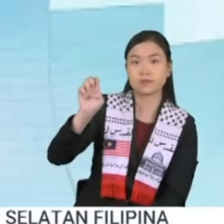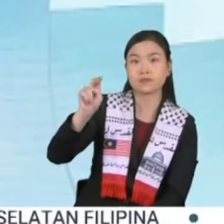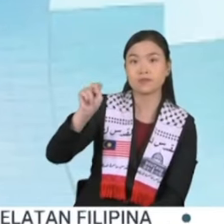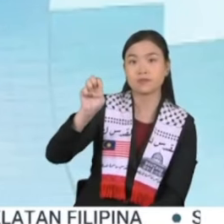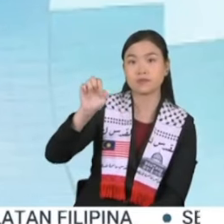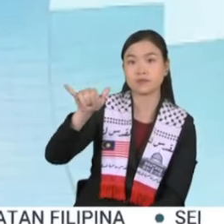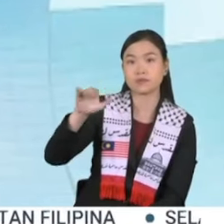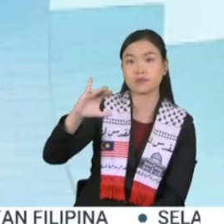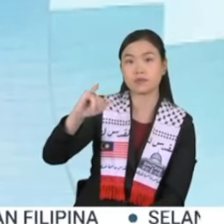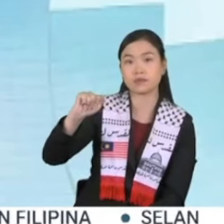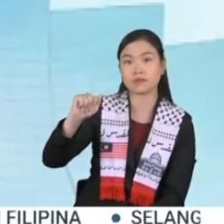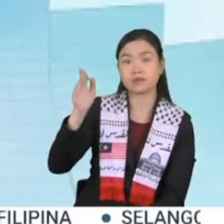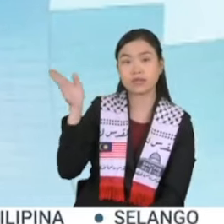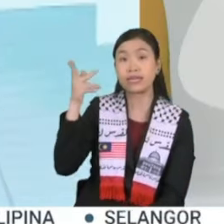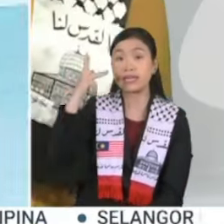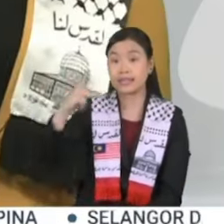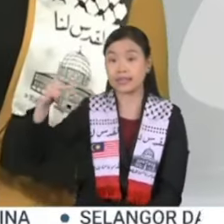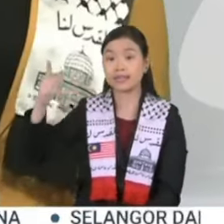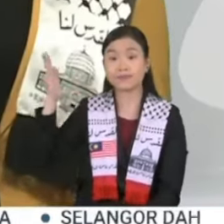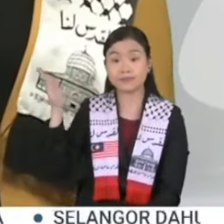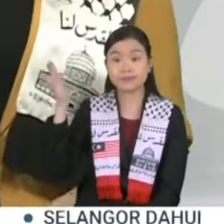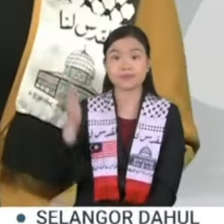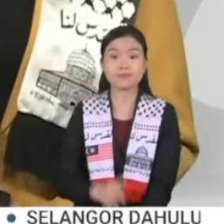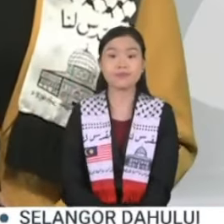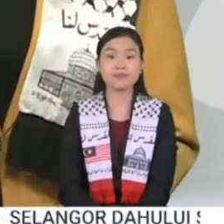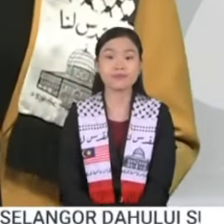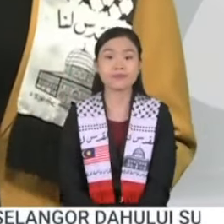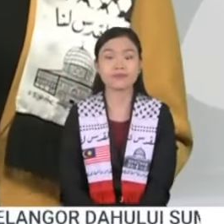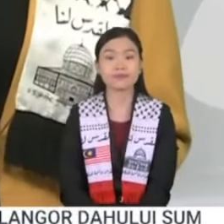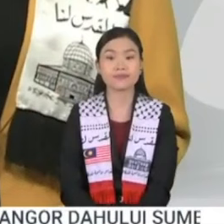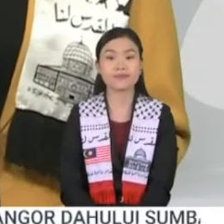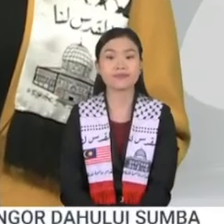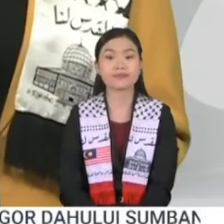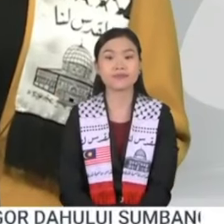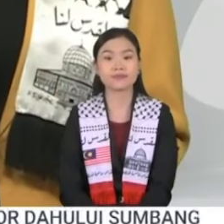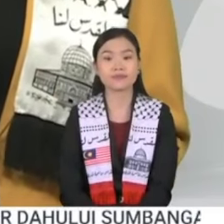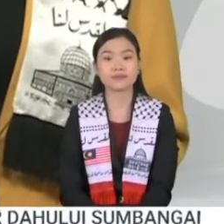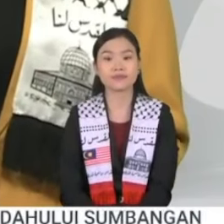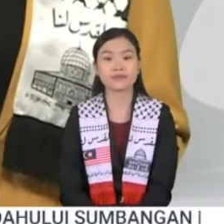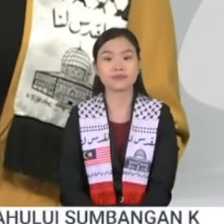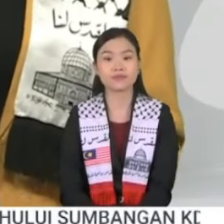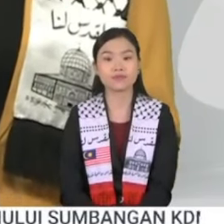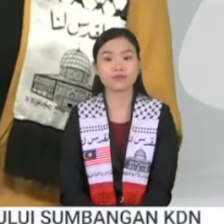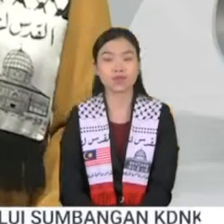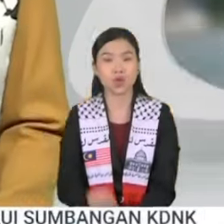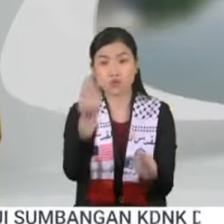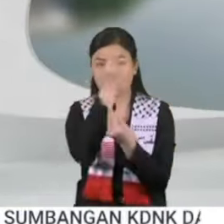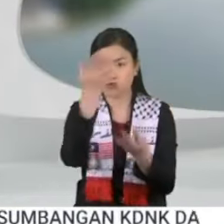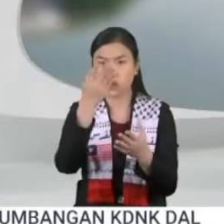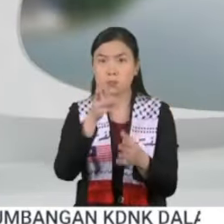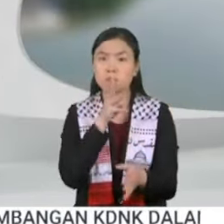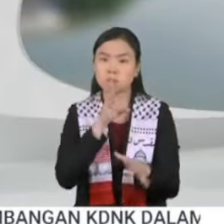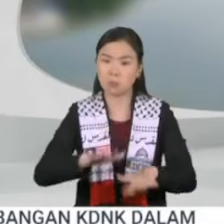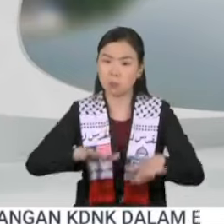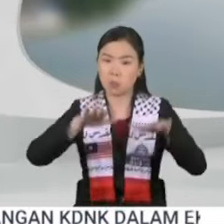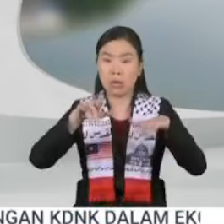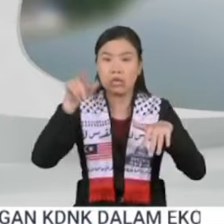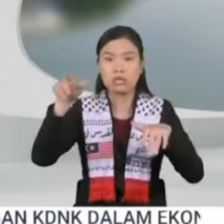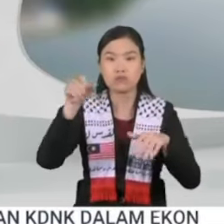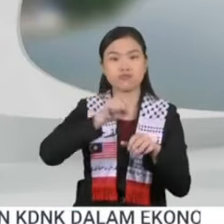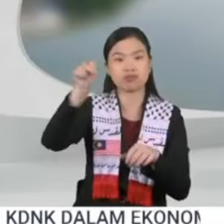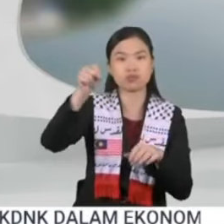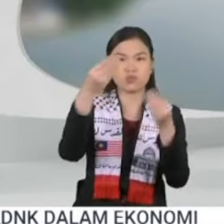bersama Enisia Daulus di Kota Kinabalu. Silakan, En. Ya, Zahira, perkembangan banjir di Sabah. Jumlah